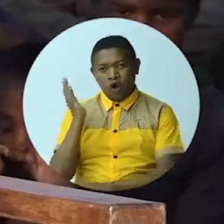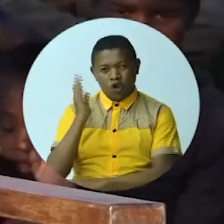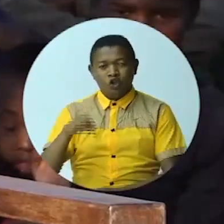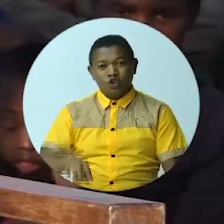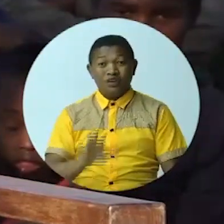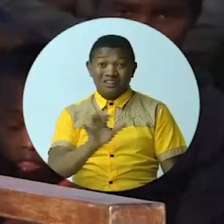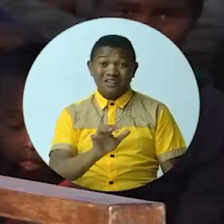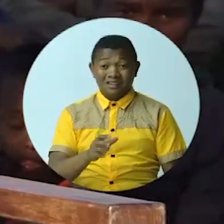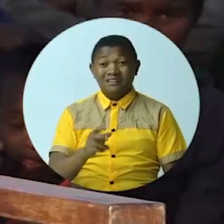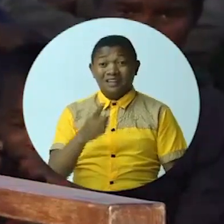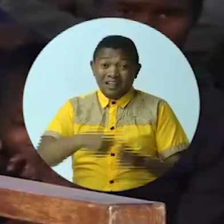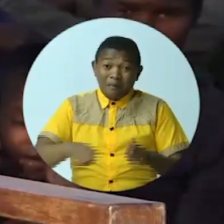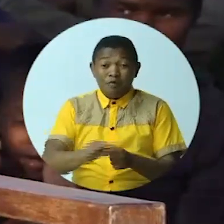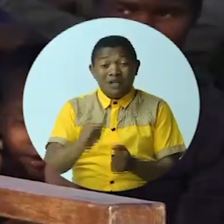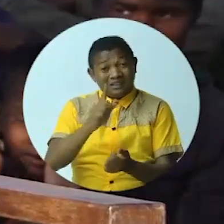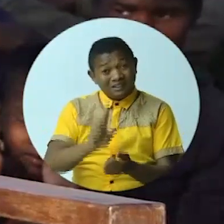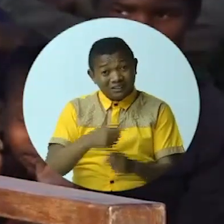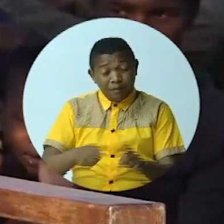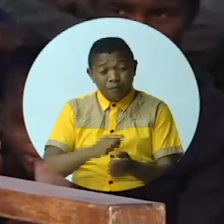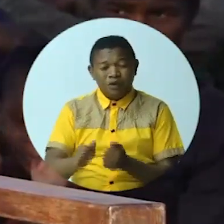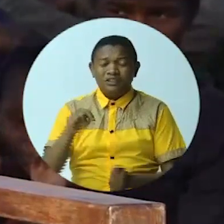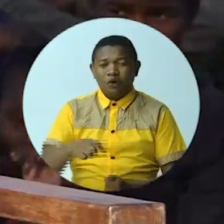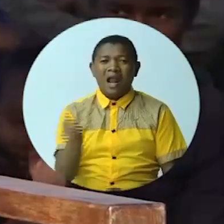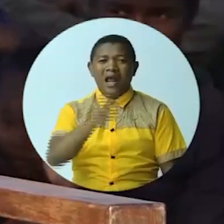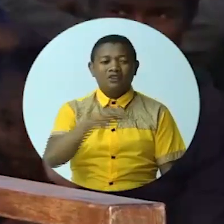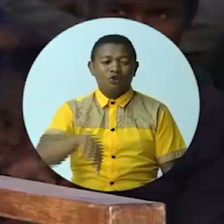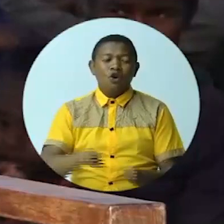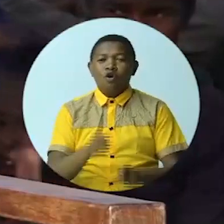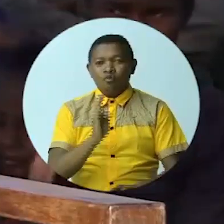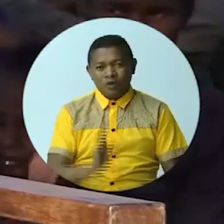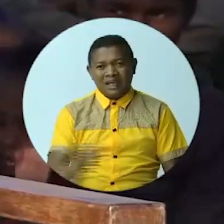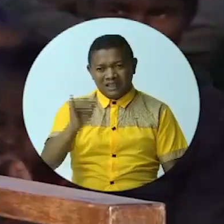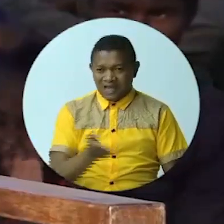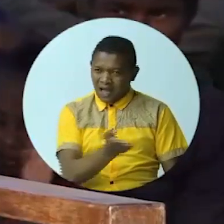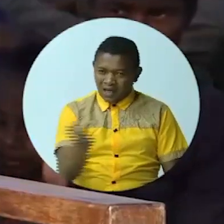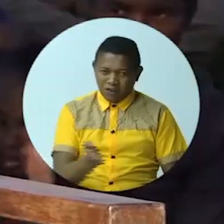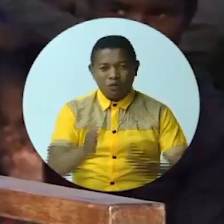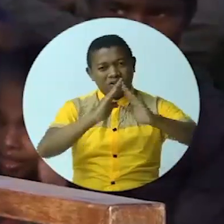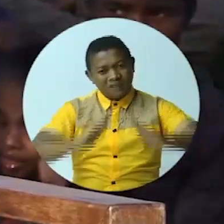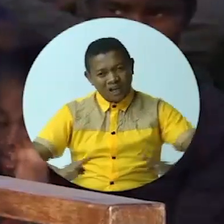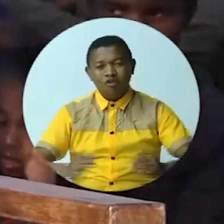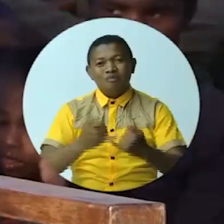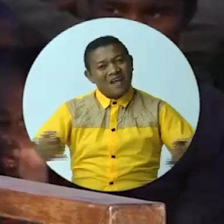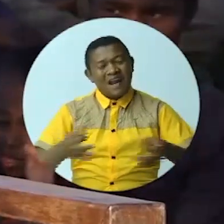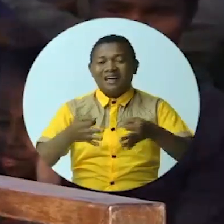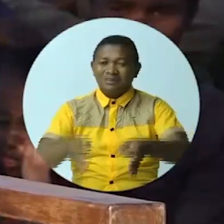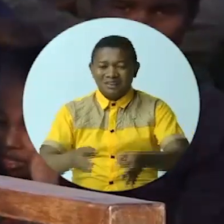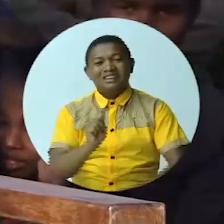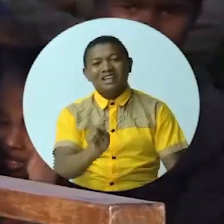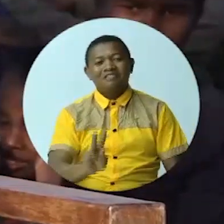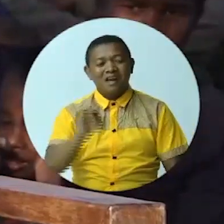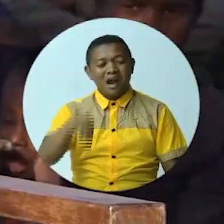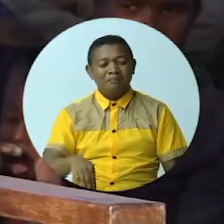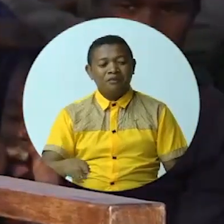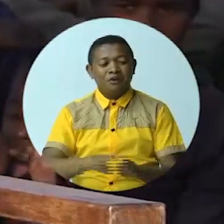ny alady izao dia mankasitraka indrindra anareo any an-tokantrano any a tsy misaraka amin'ny televiziona malagasy